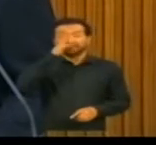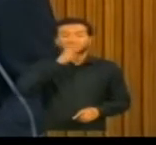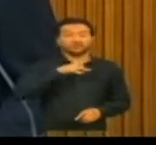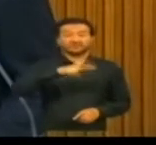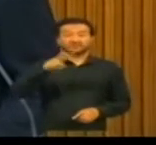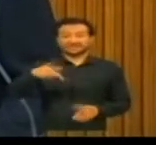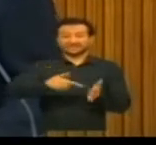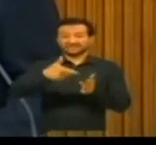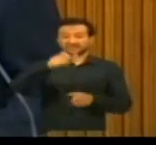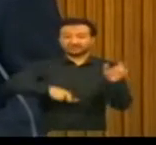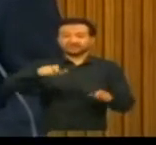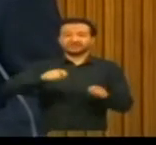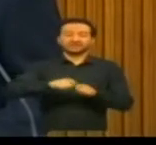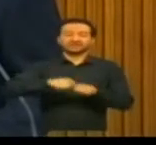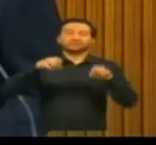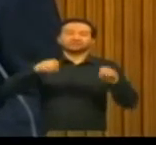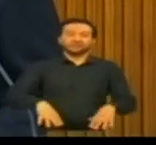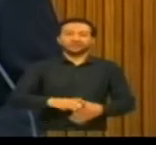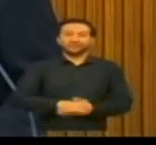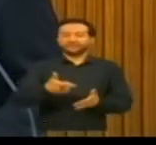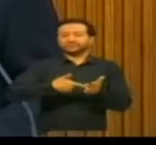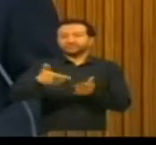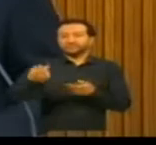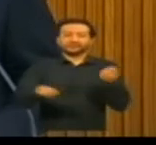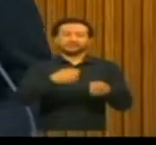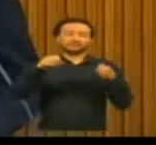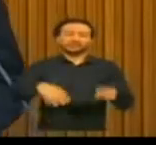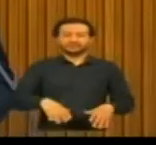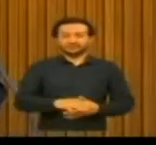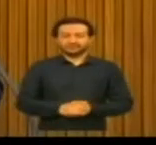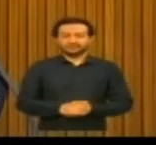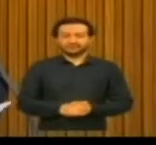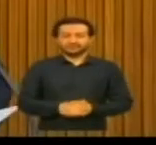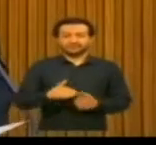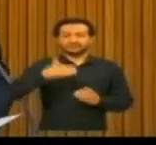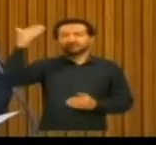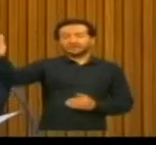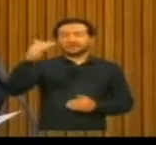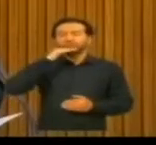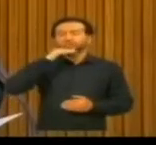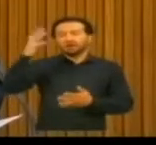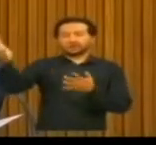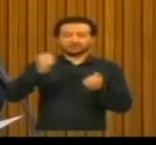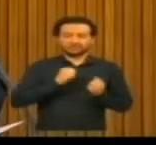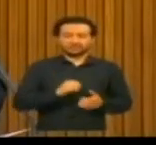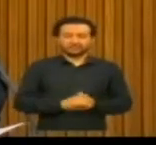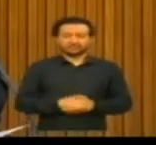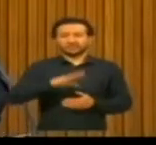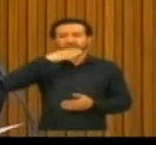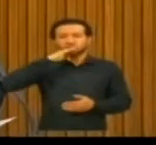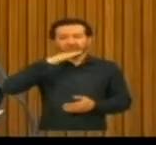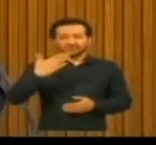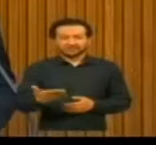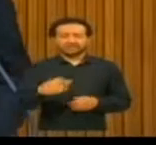661.522 çiftçi işini bıraktı. Çiftçilikle uğraşmıyor. Dışarıdan ithal ediyoruz. Mısırdan